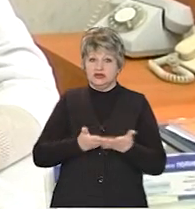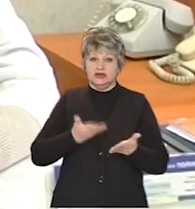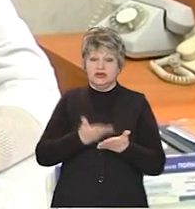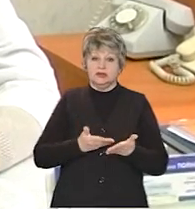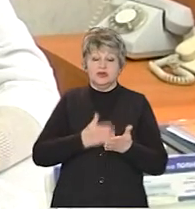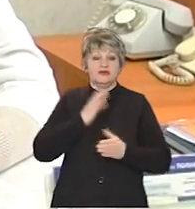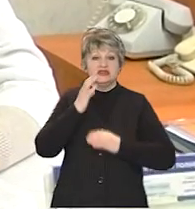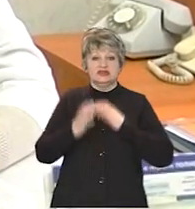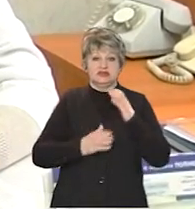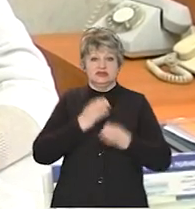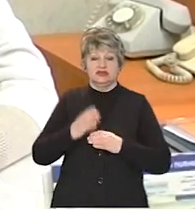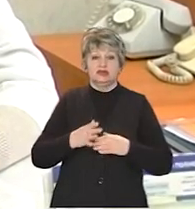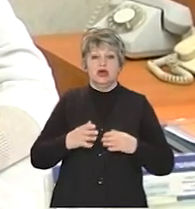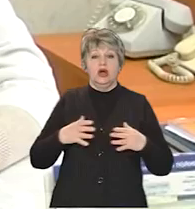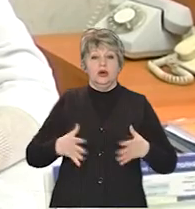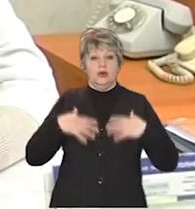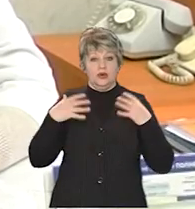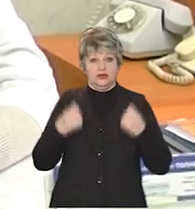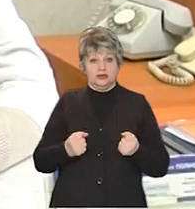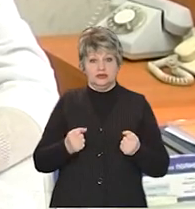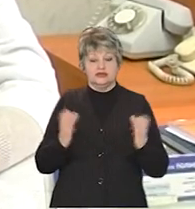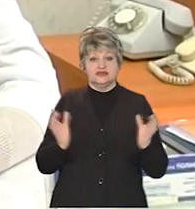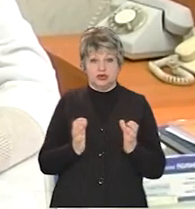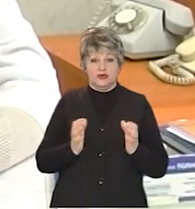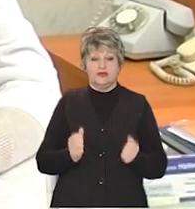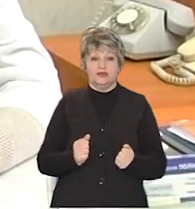рекомендацій Всесвітньої організації охорони здоров'я,